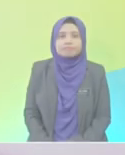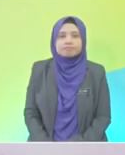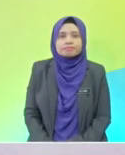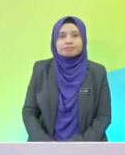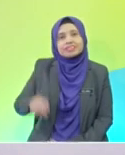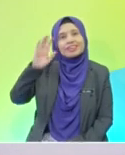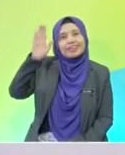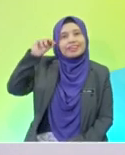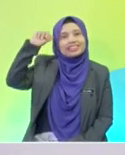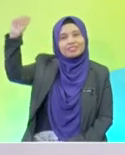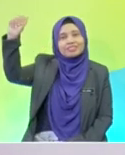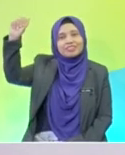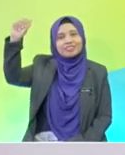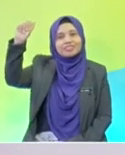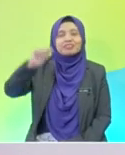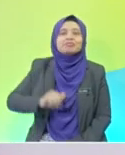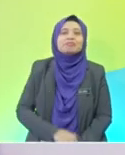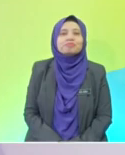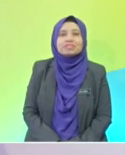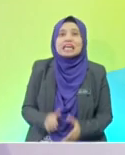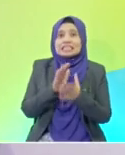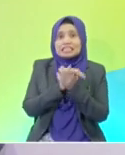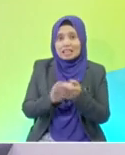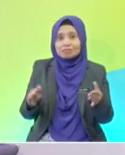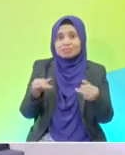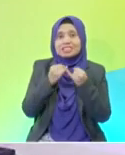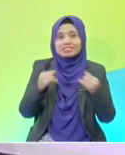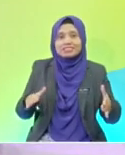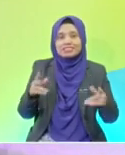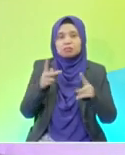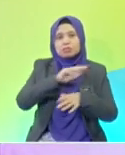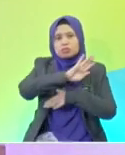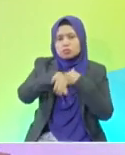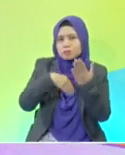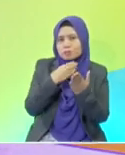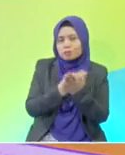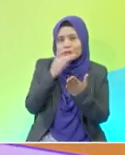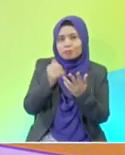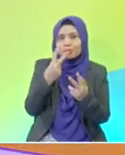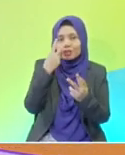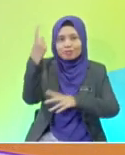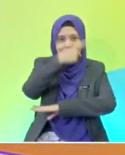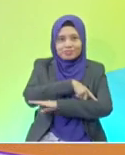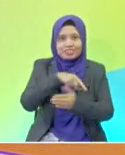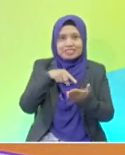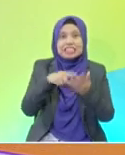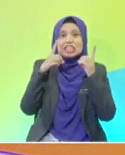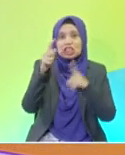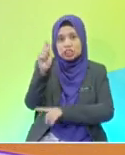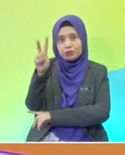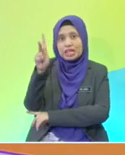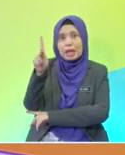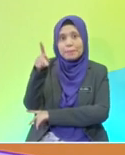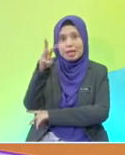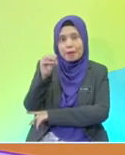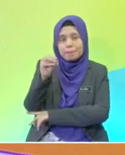Hai assalamualaikum warahmatullahi wabarakatuh dan salam sejahtera diucapkan kepada seluruh penonton di Net TV KPM Anda bersama saya